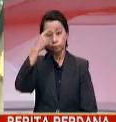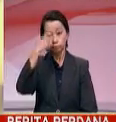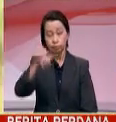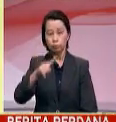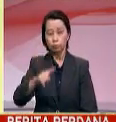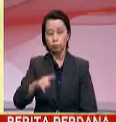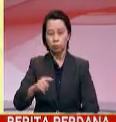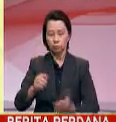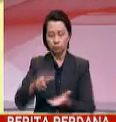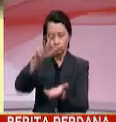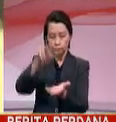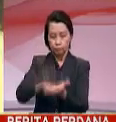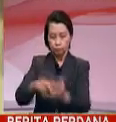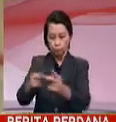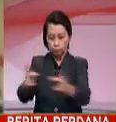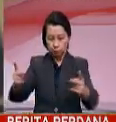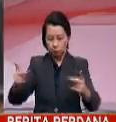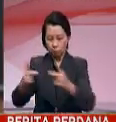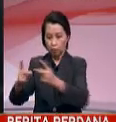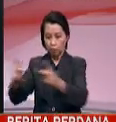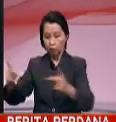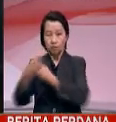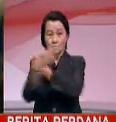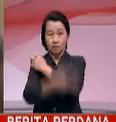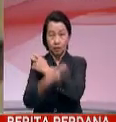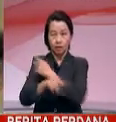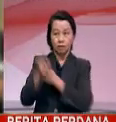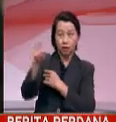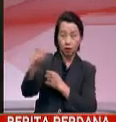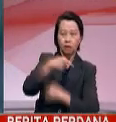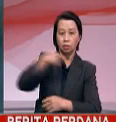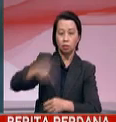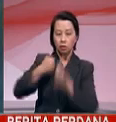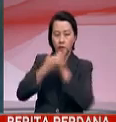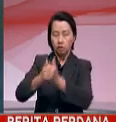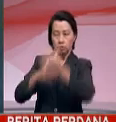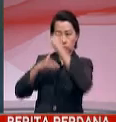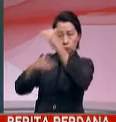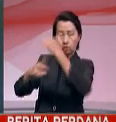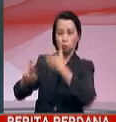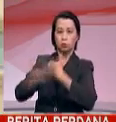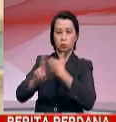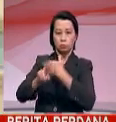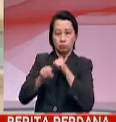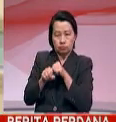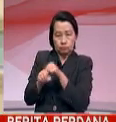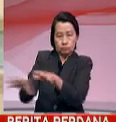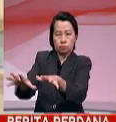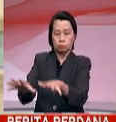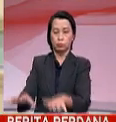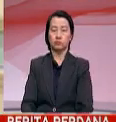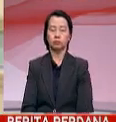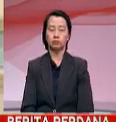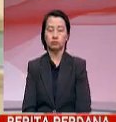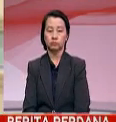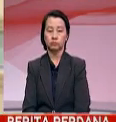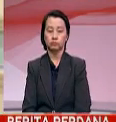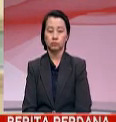bagi mengkategorikan kawasan-kawasan di negara itu mengikut tahap risiko jangkitan.